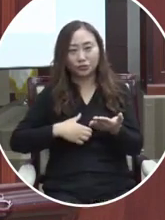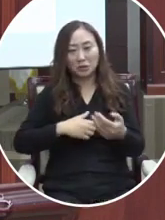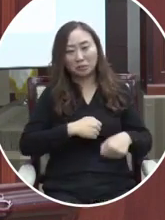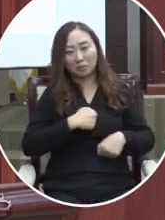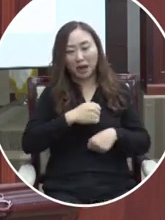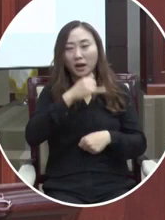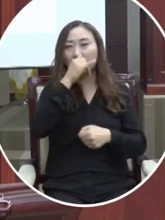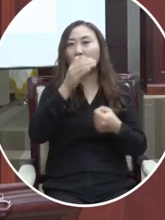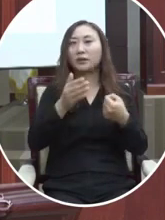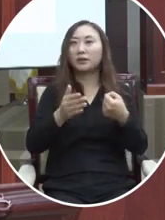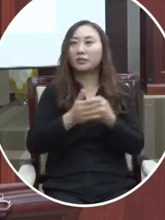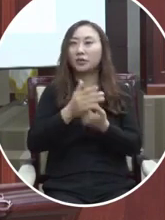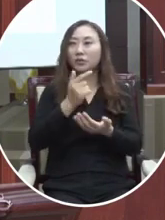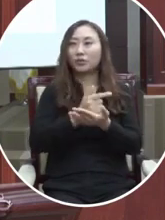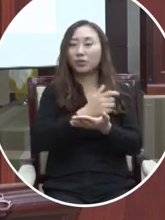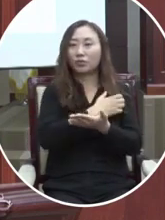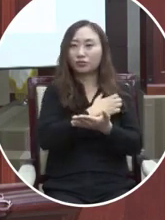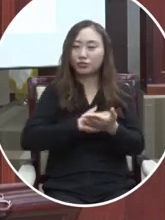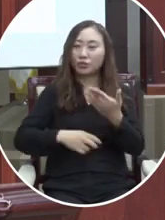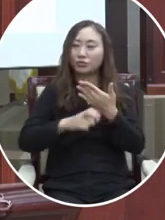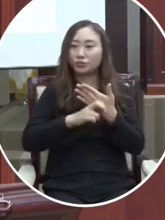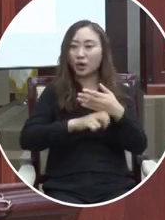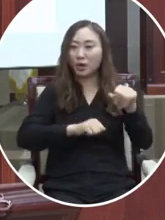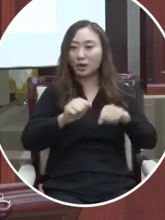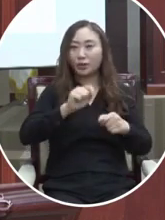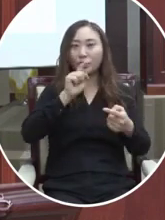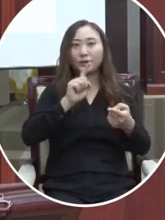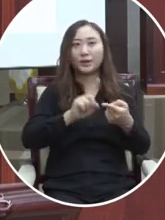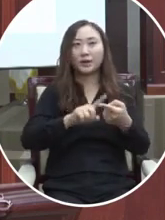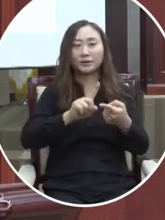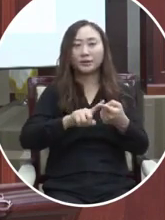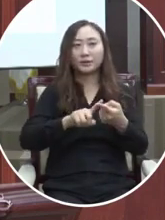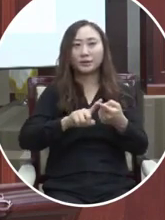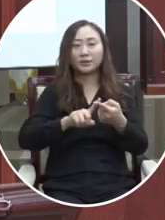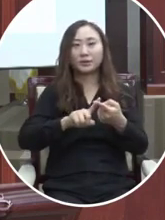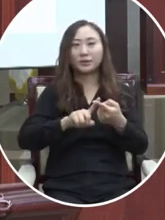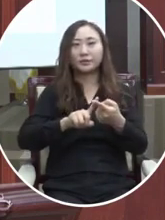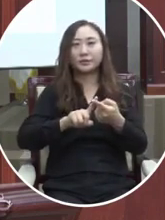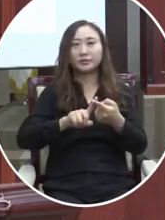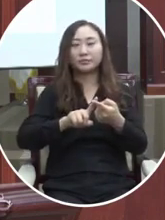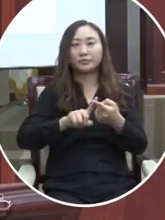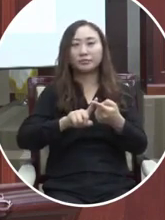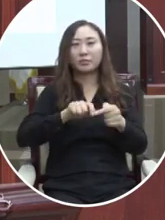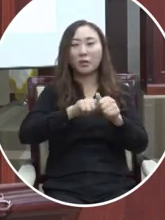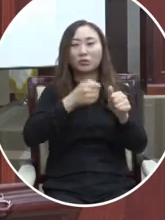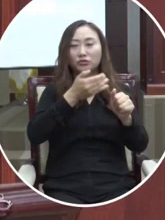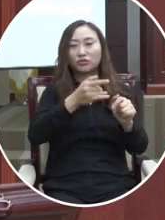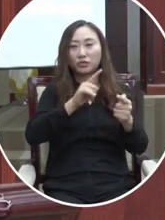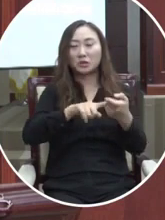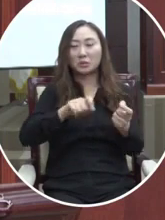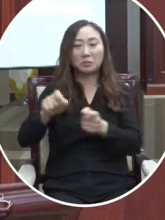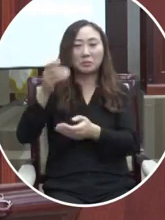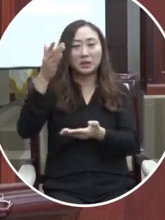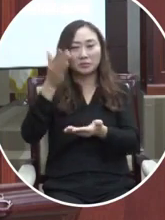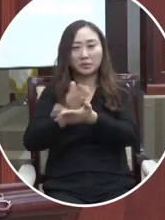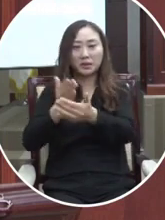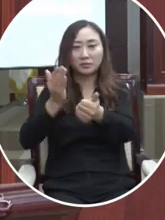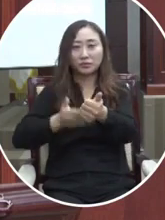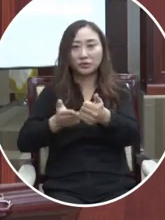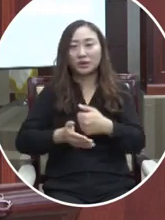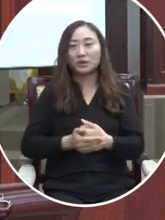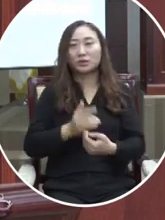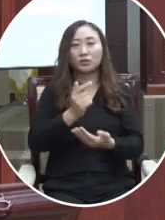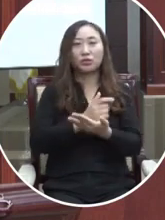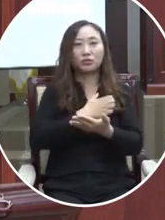원인입니다. 노원구청은 더 이상 불법 행위에 대해 행정적 조치를 미뤄서는 안 될 것입니다.